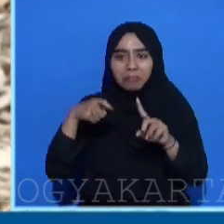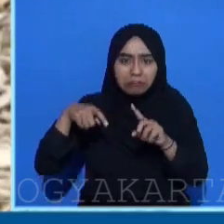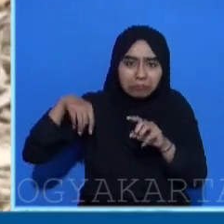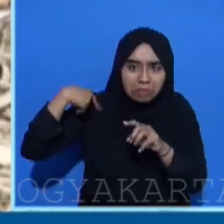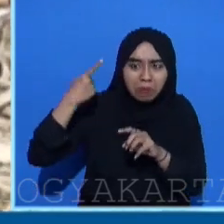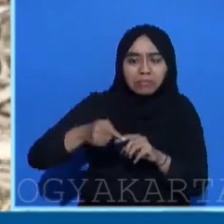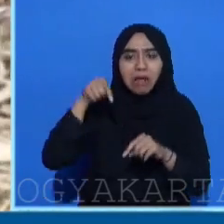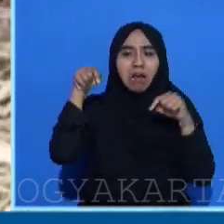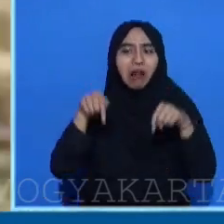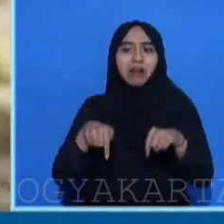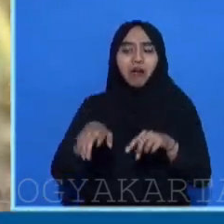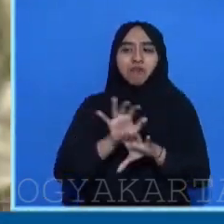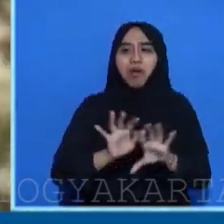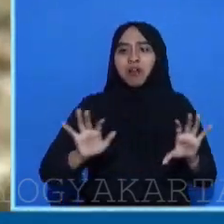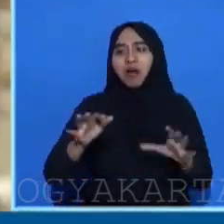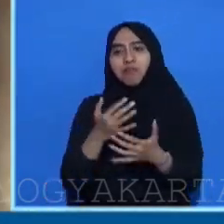mboten